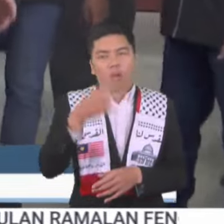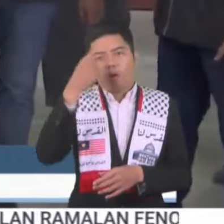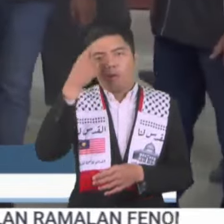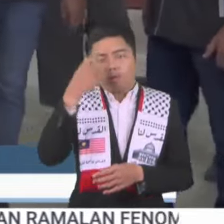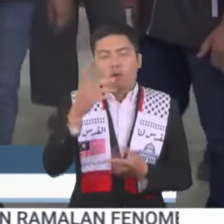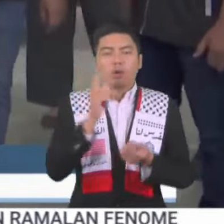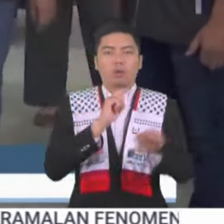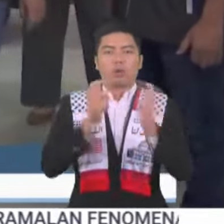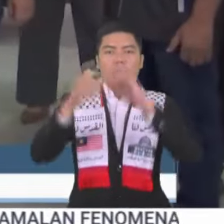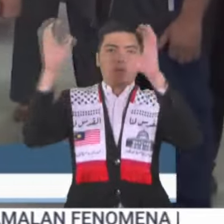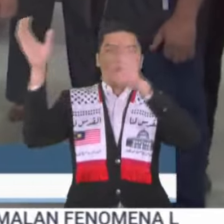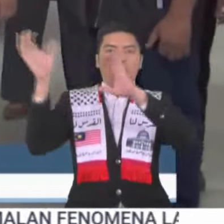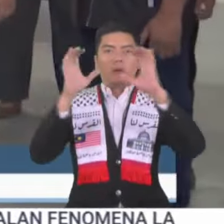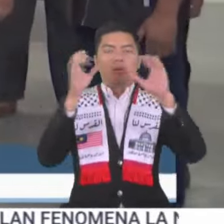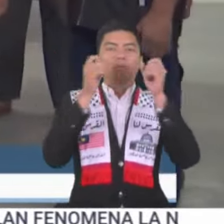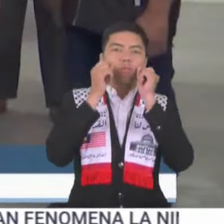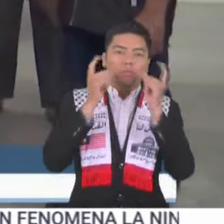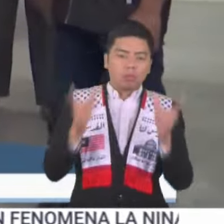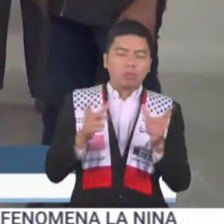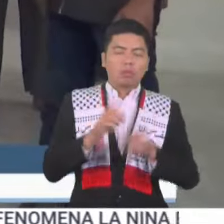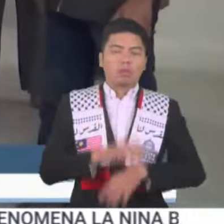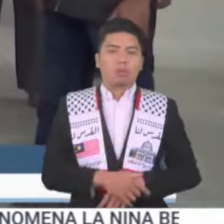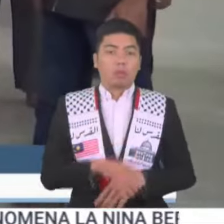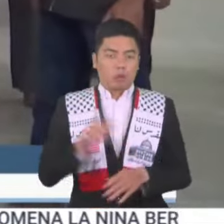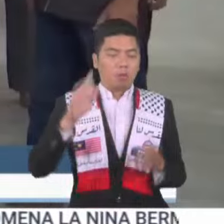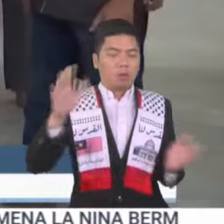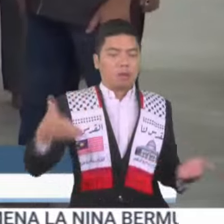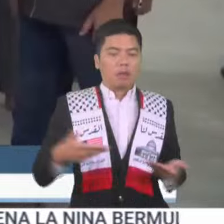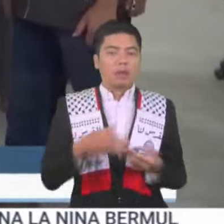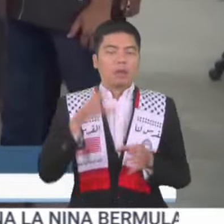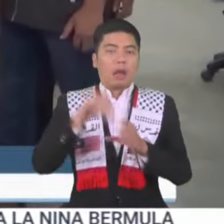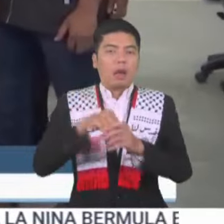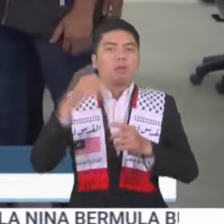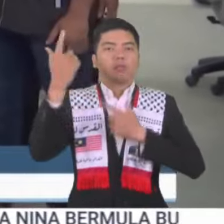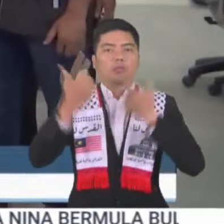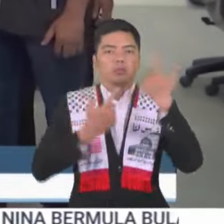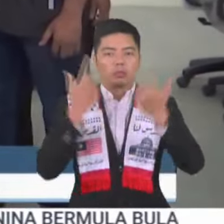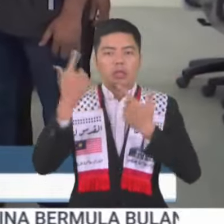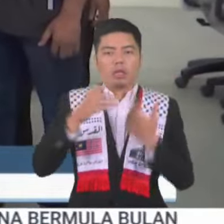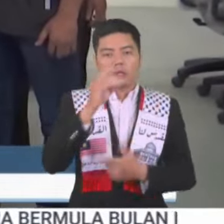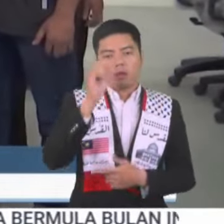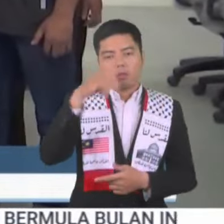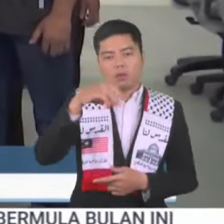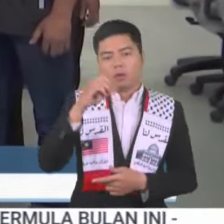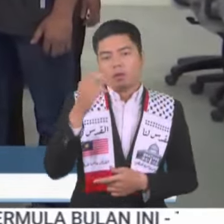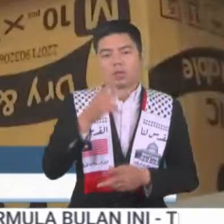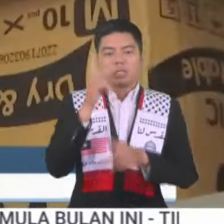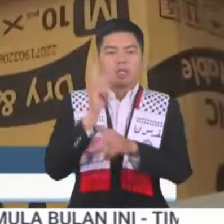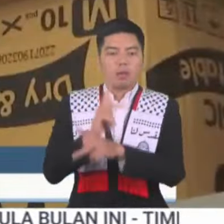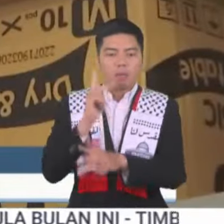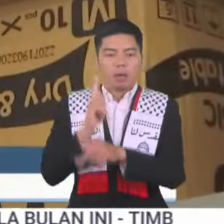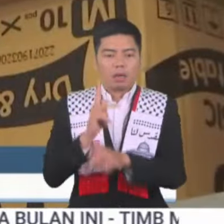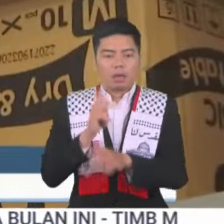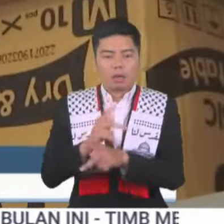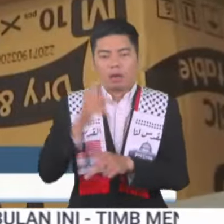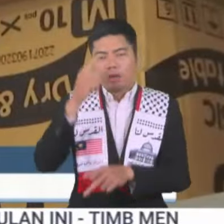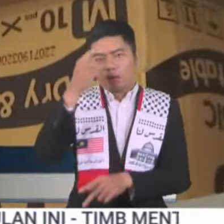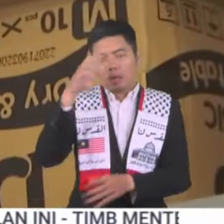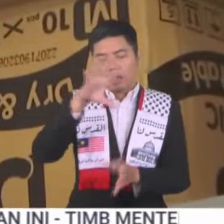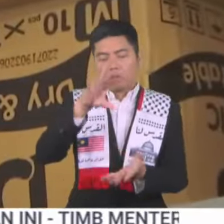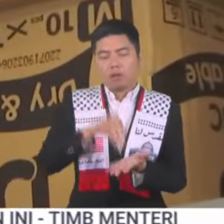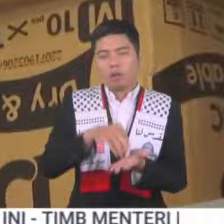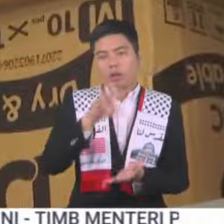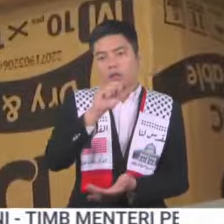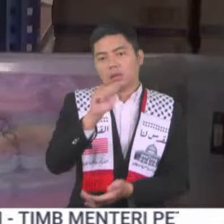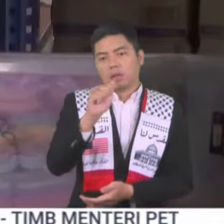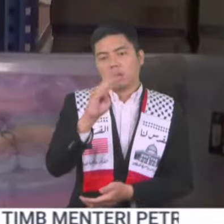dan cuaca luar jangka. Dato' Sri Nancy ditemui selepas mengadakan lawatan ke depo simpanan keperluan bencana di Muara Tuang, Samarahan.